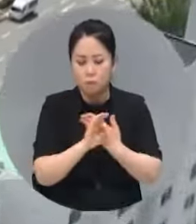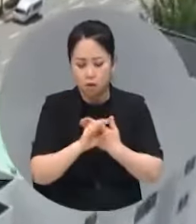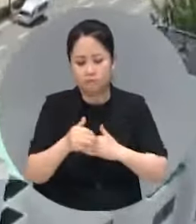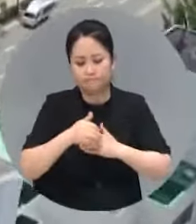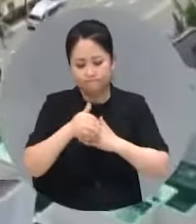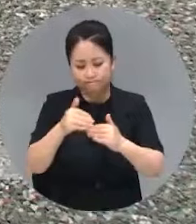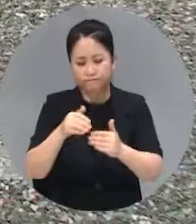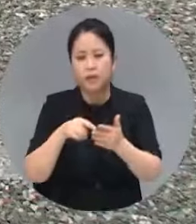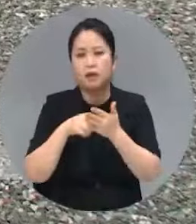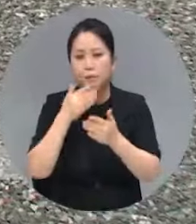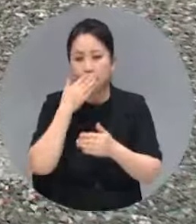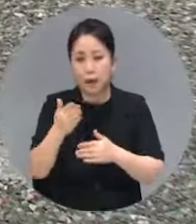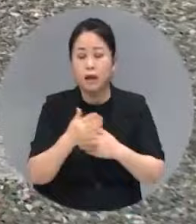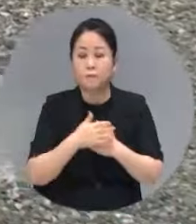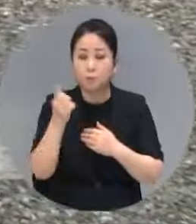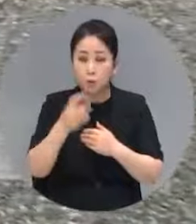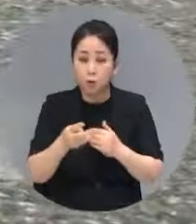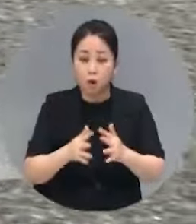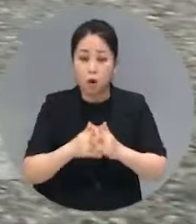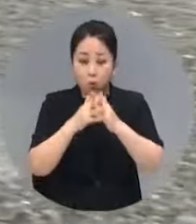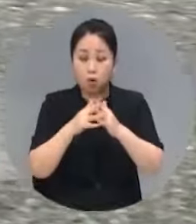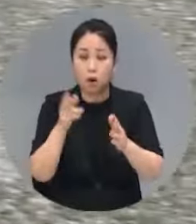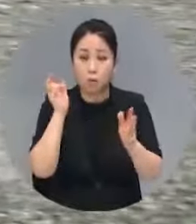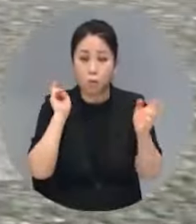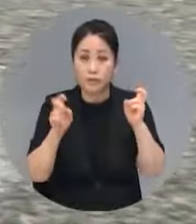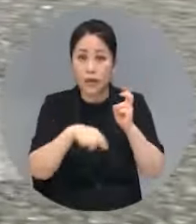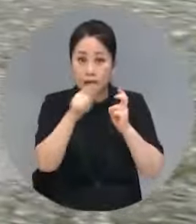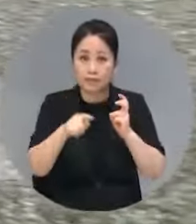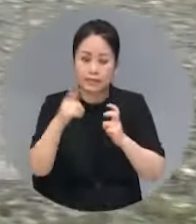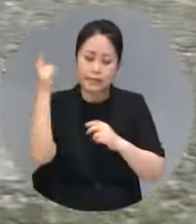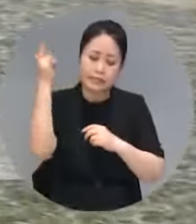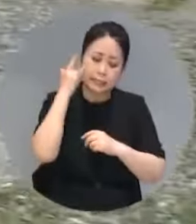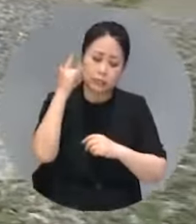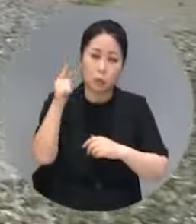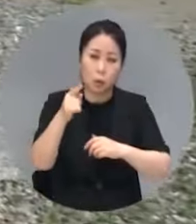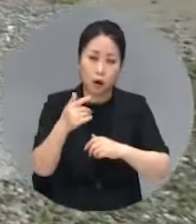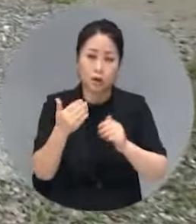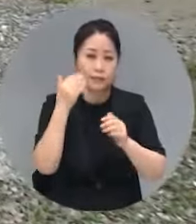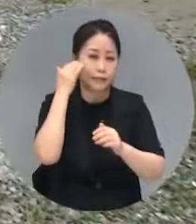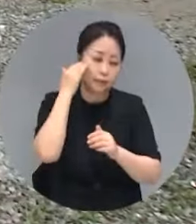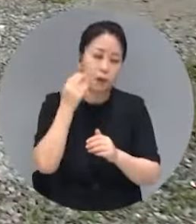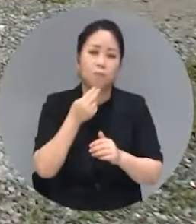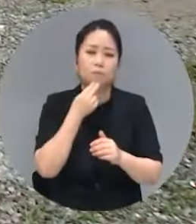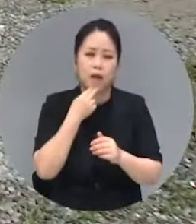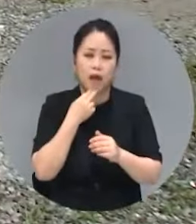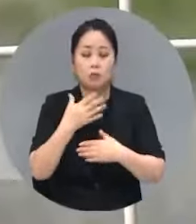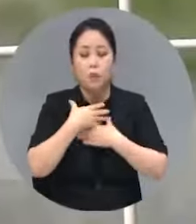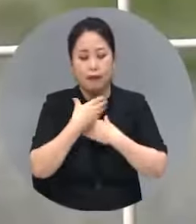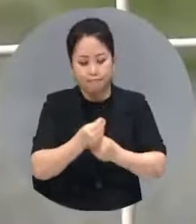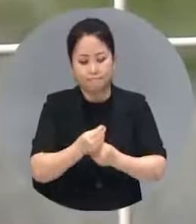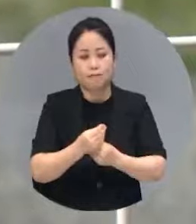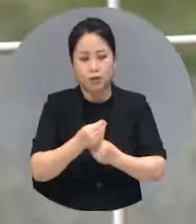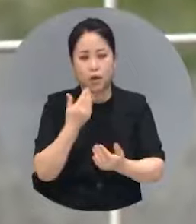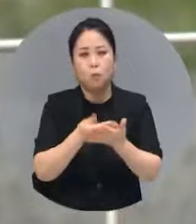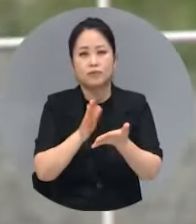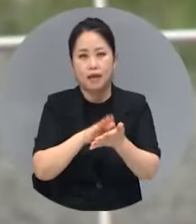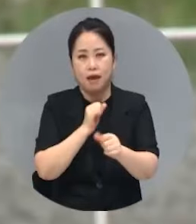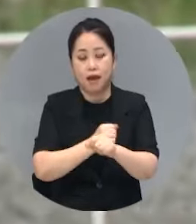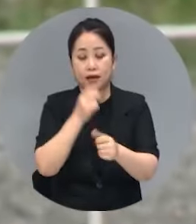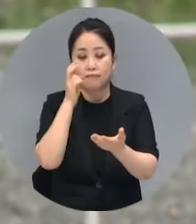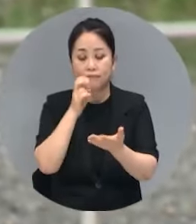진행한다고 밝혔고 시행사 측은 일조권 침해가 발생하지 않는다고 주장하며 안전하게 짓겠다는 입장을 밝힌 바